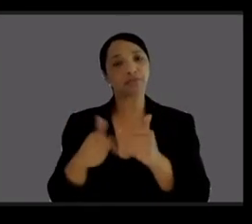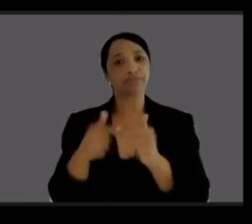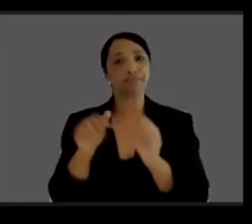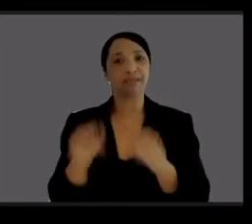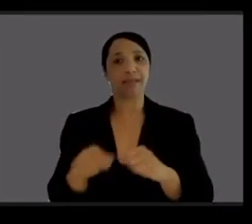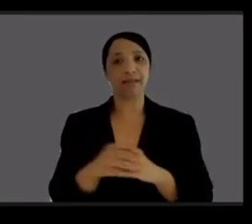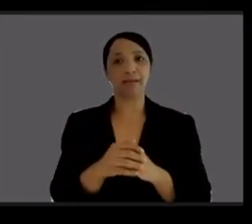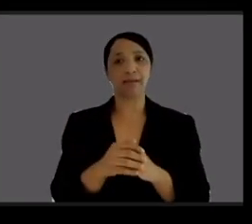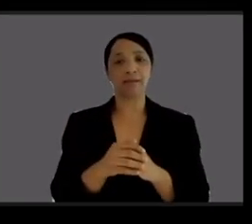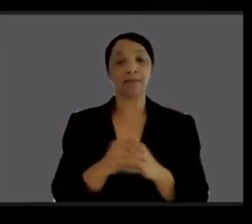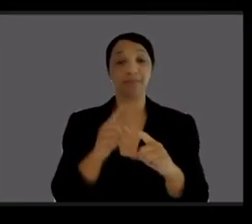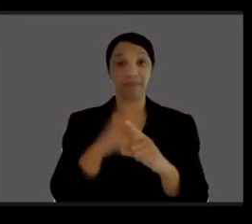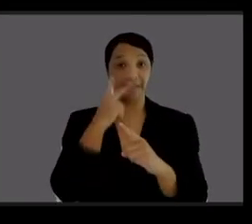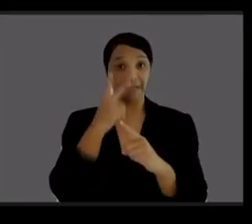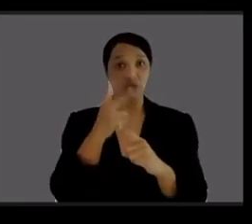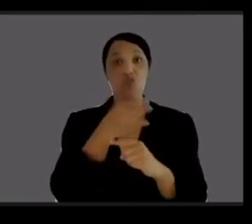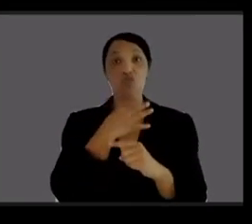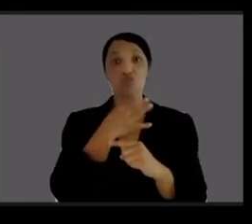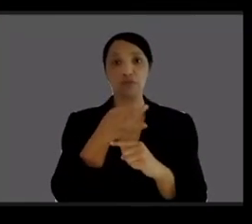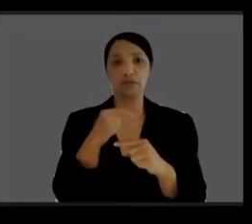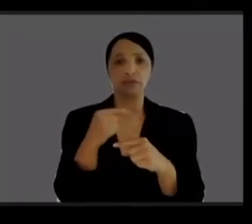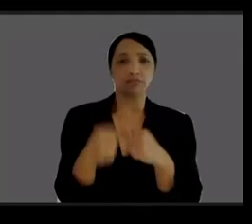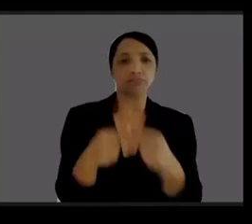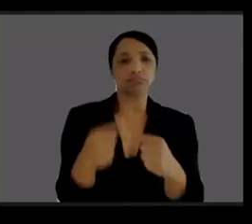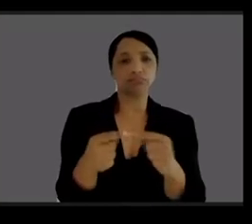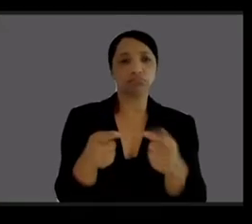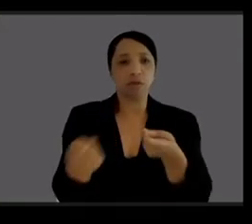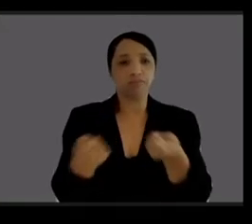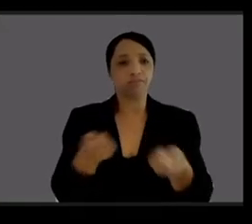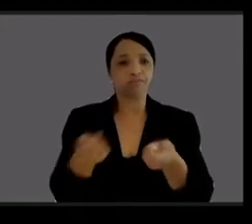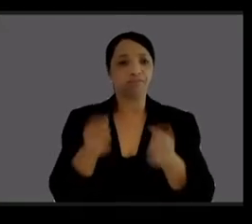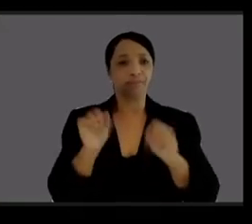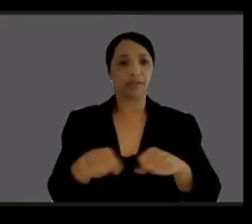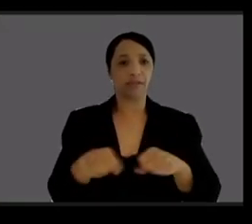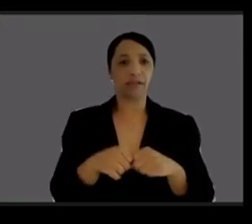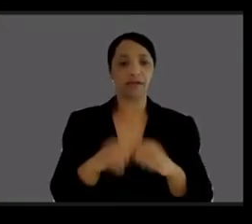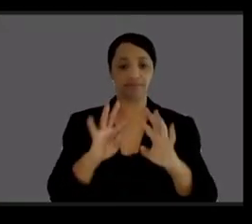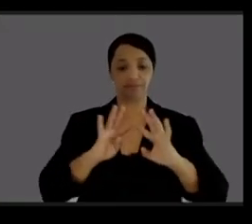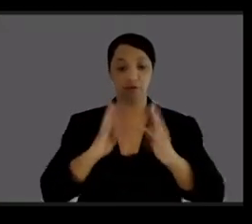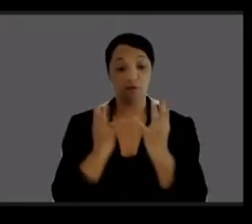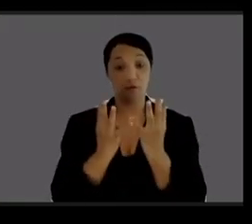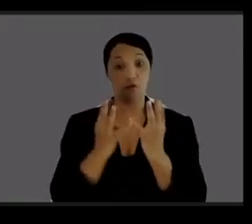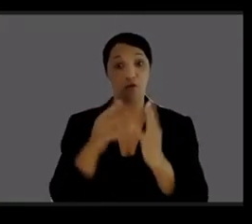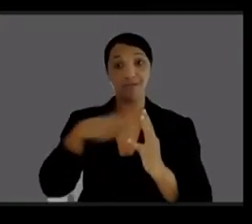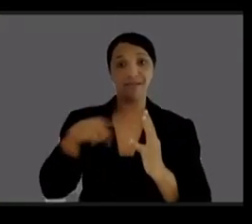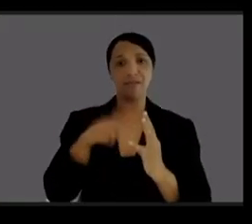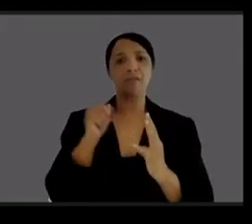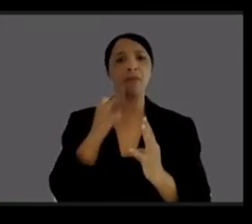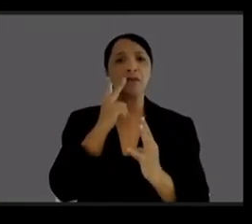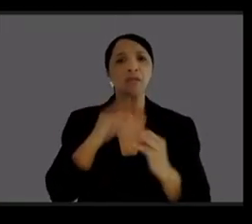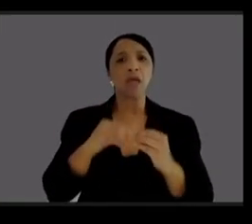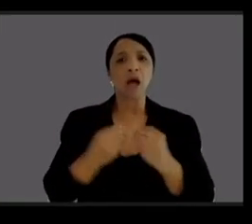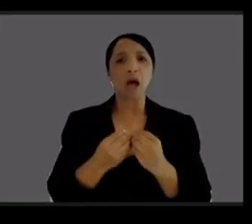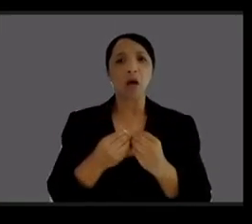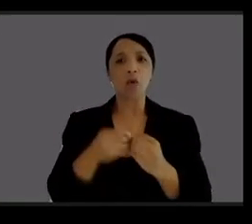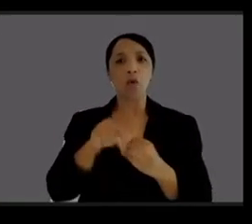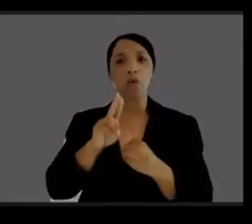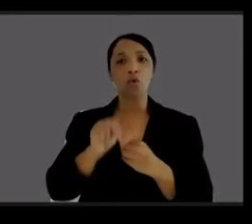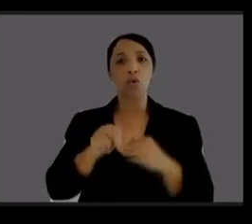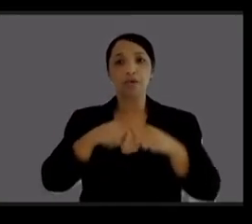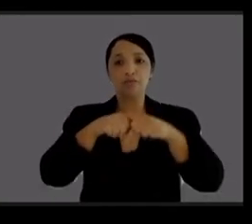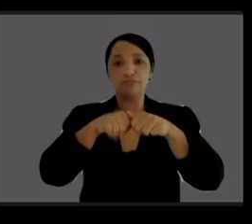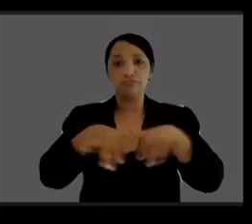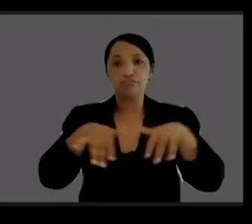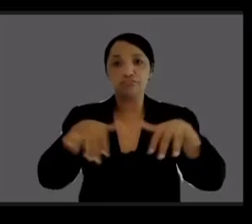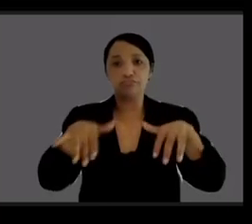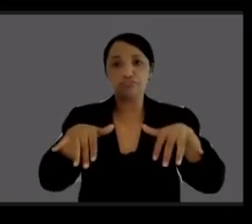势，同时呢化解和管控其风险。 IGF 互联网治理论坛呢必须要通过